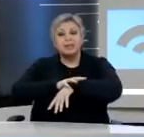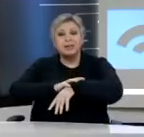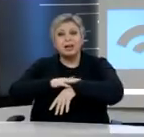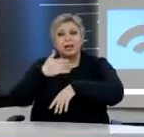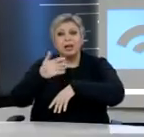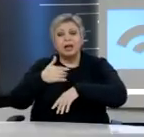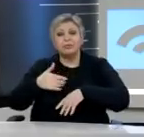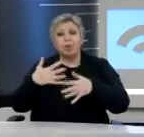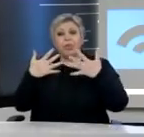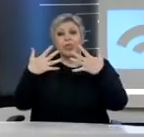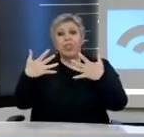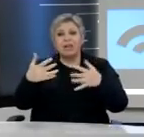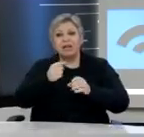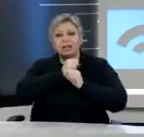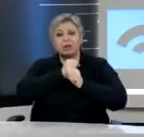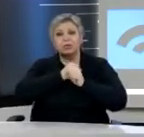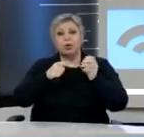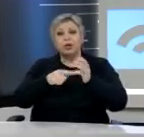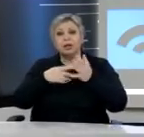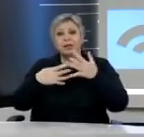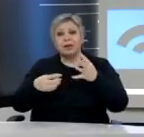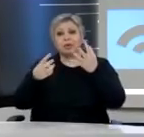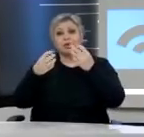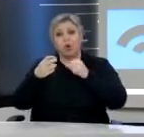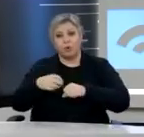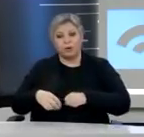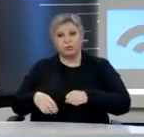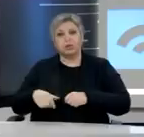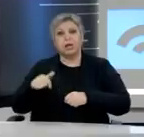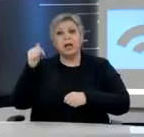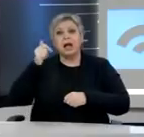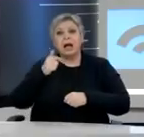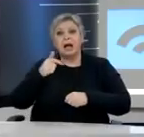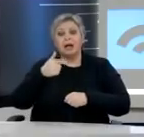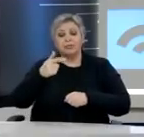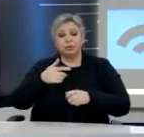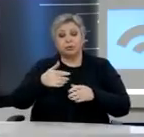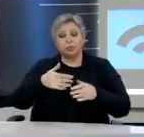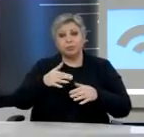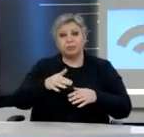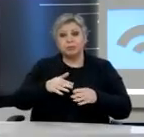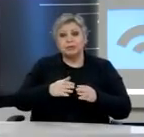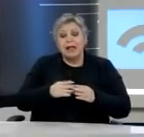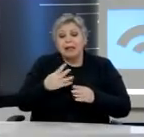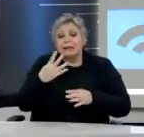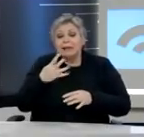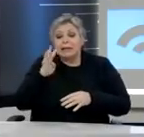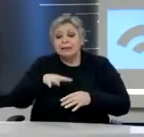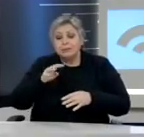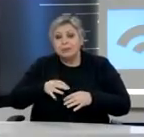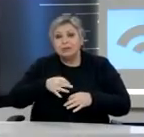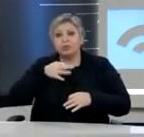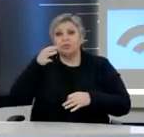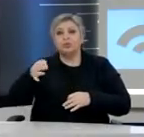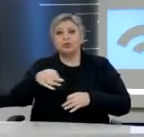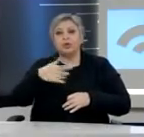10 Γενάρη του 80 για να τον ορκίσει υφυπουργό άμυνας στις 15 πρώτου, 4 μέρες μετά. Ποιο